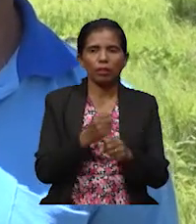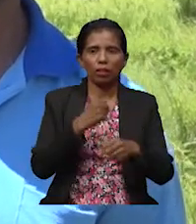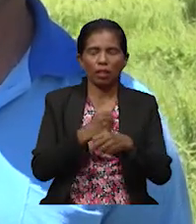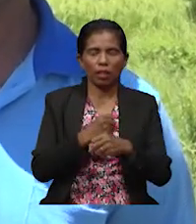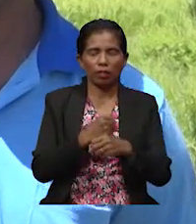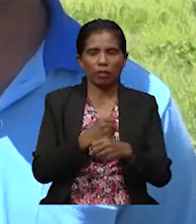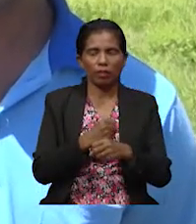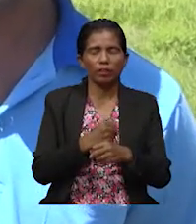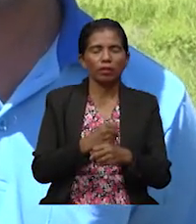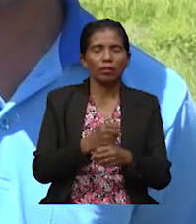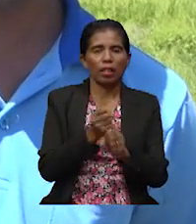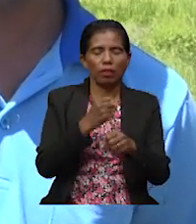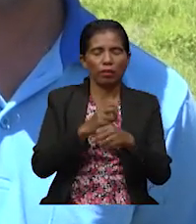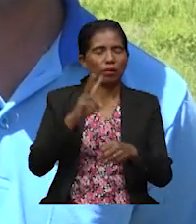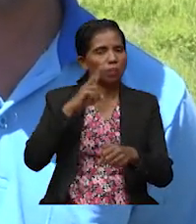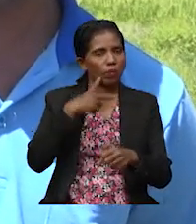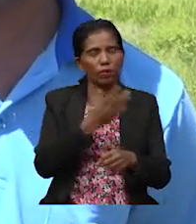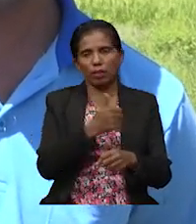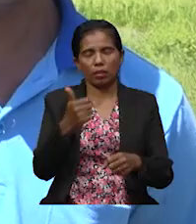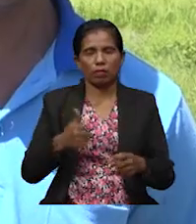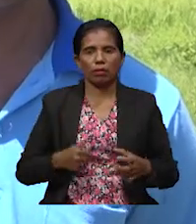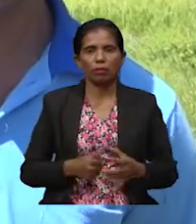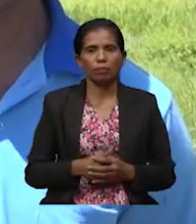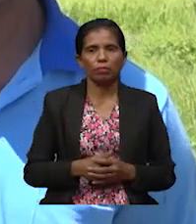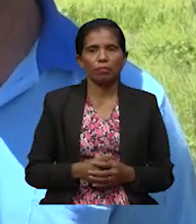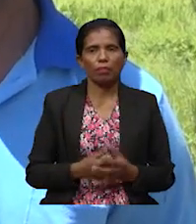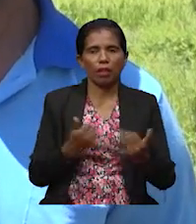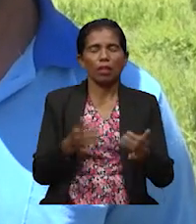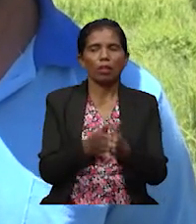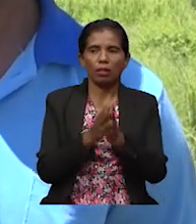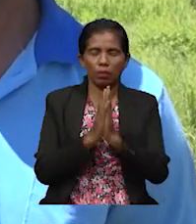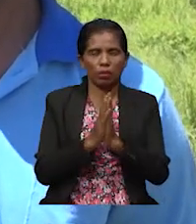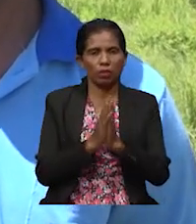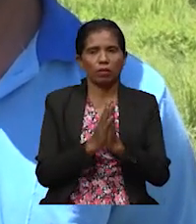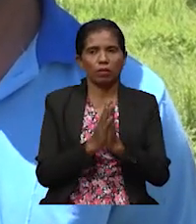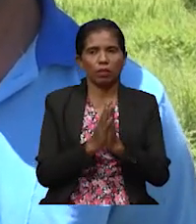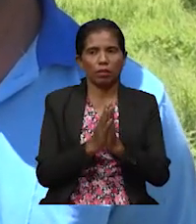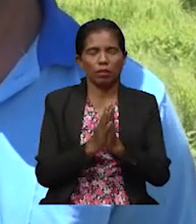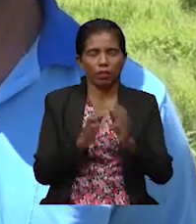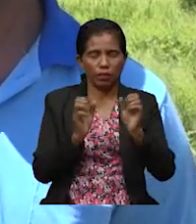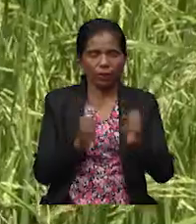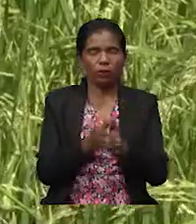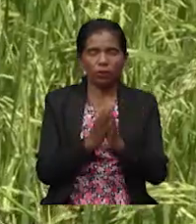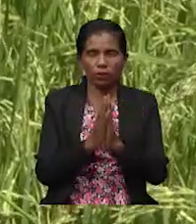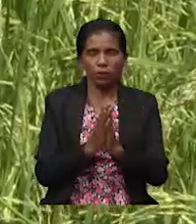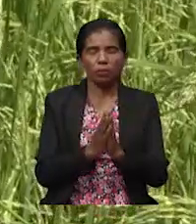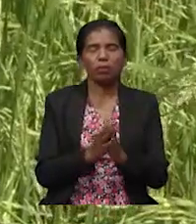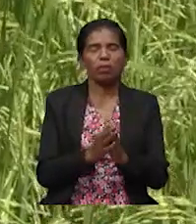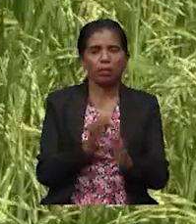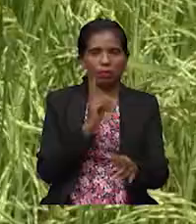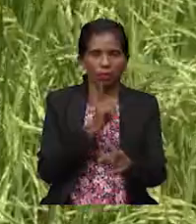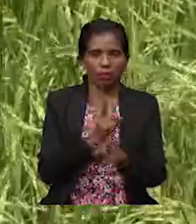produsan produksi sesil kan hortikultura i ne izin sir ne bema ka pertenente tep tebes mai be